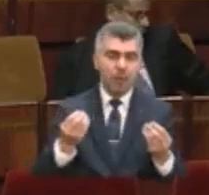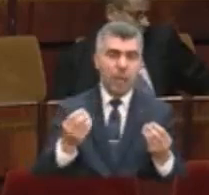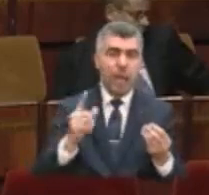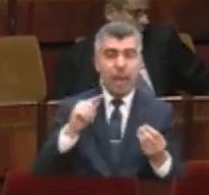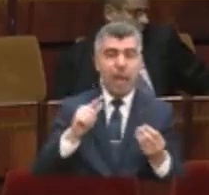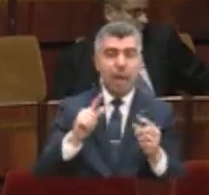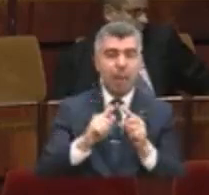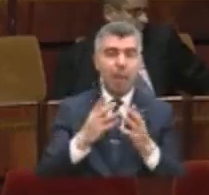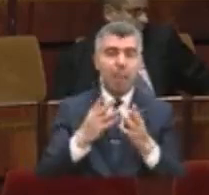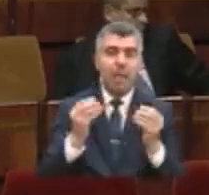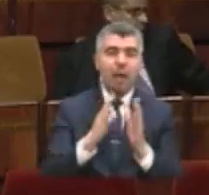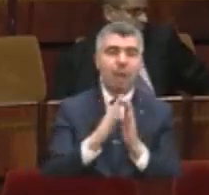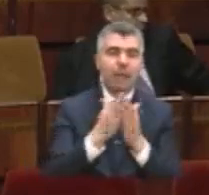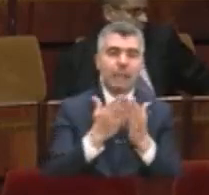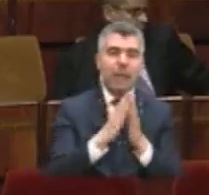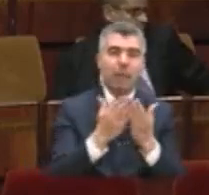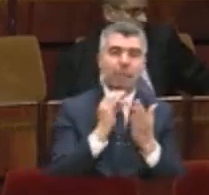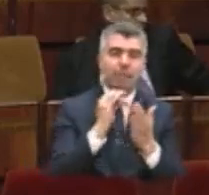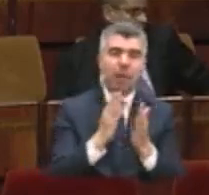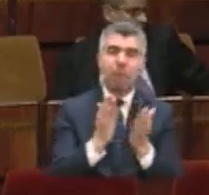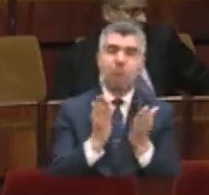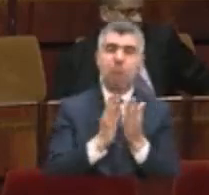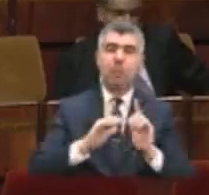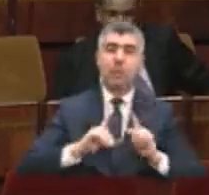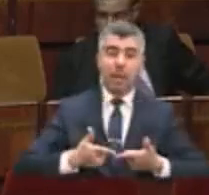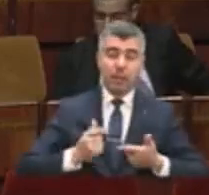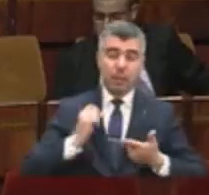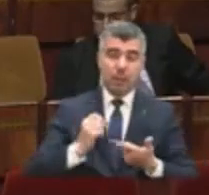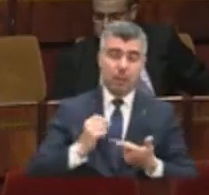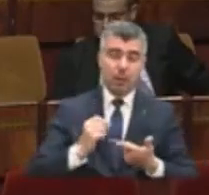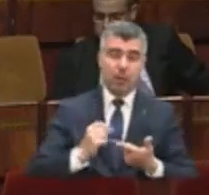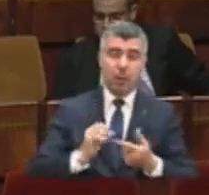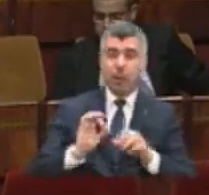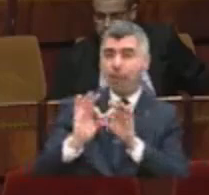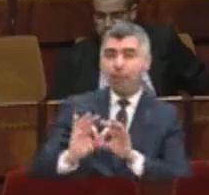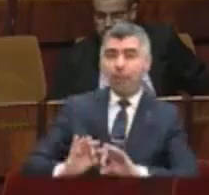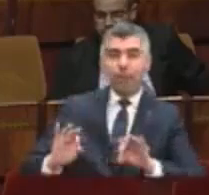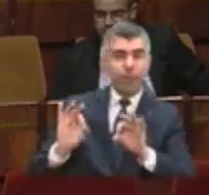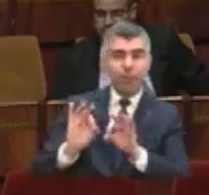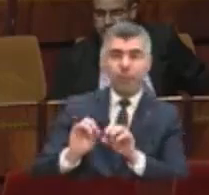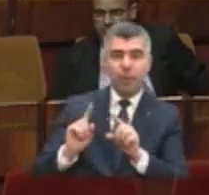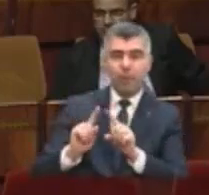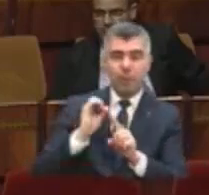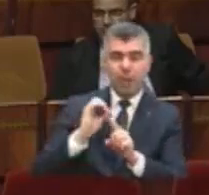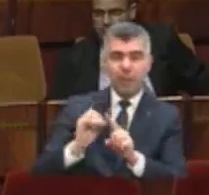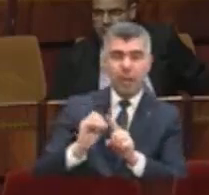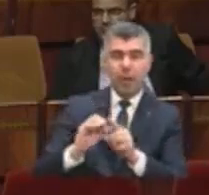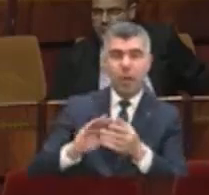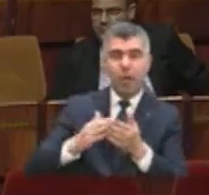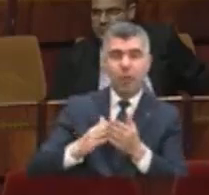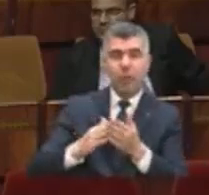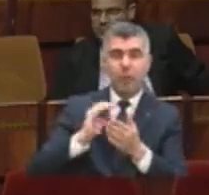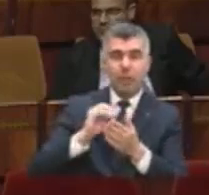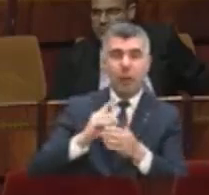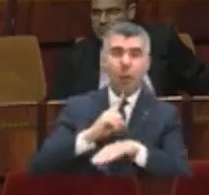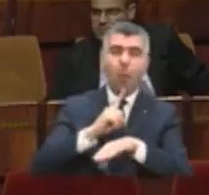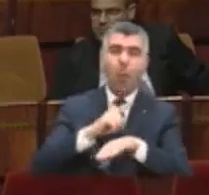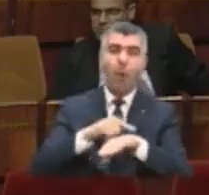المناهج والبرامج والكتب المدرسية، عدم نجاعة وملائمة الإيقاعات والأغلفة